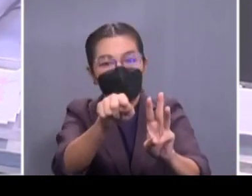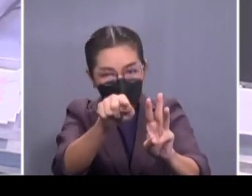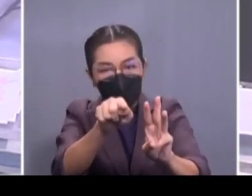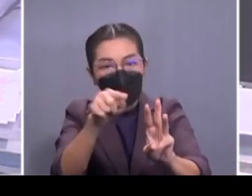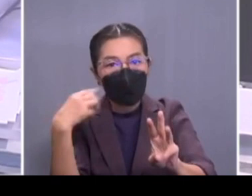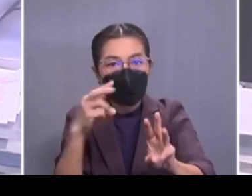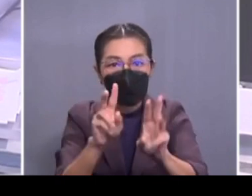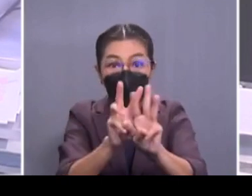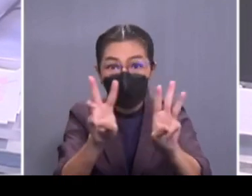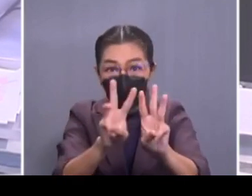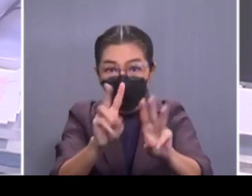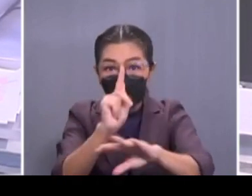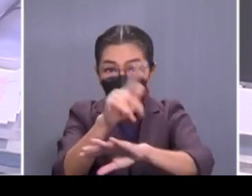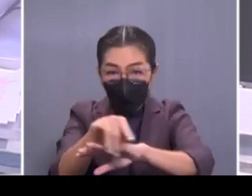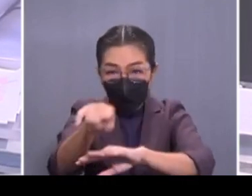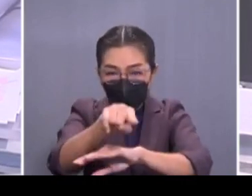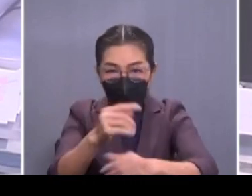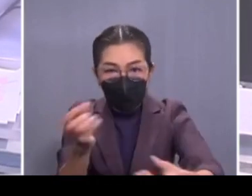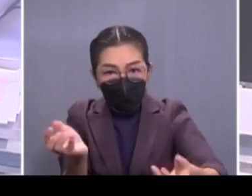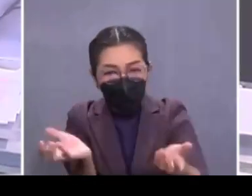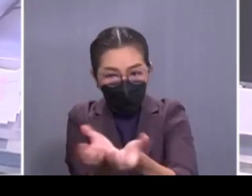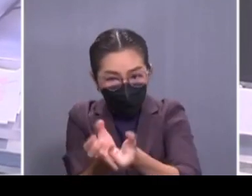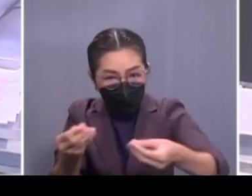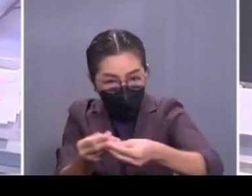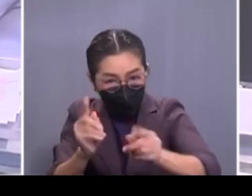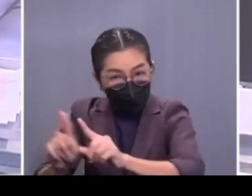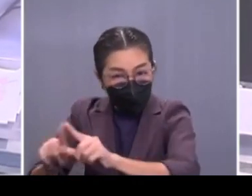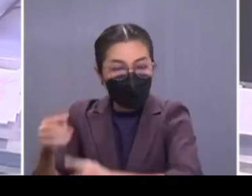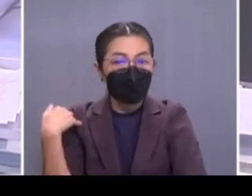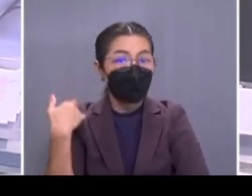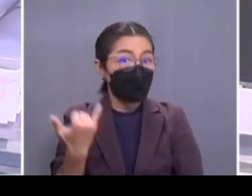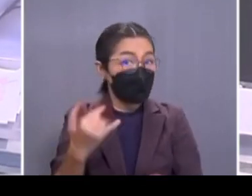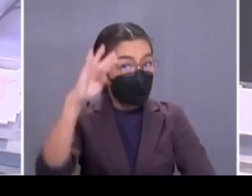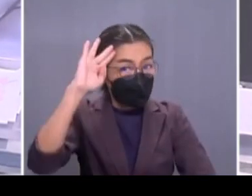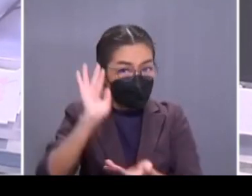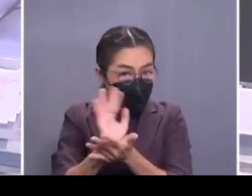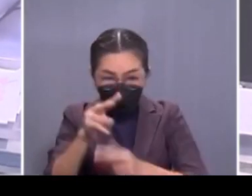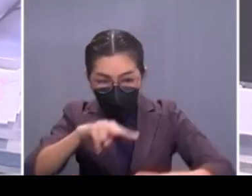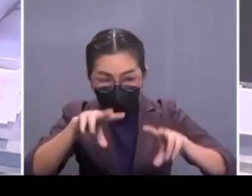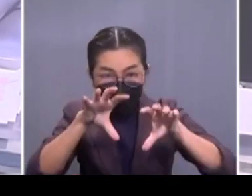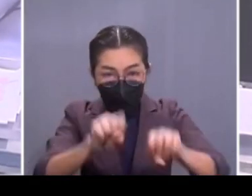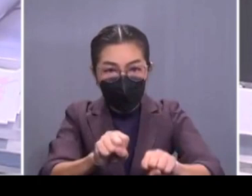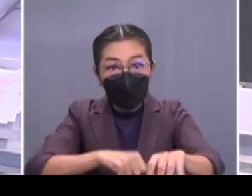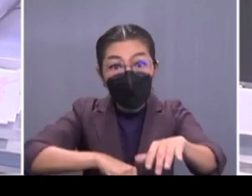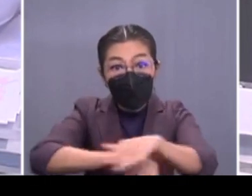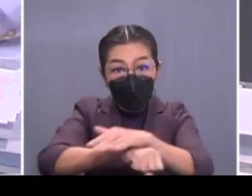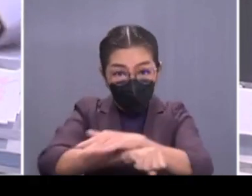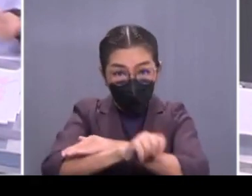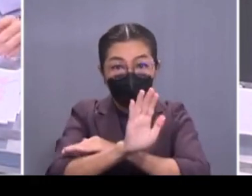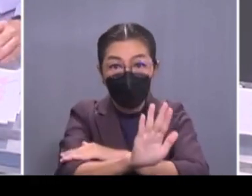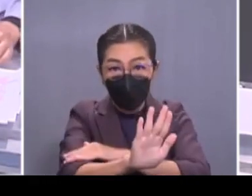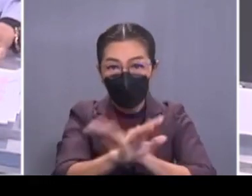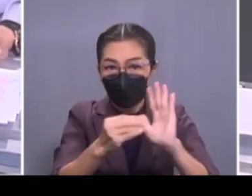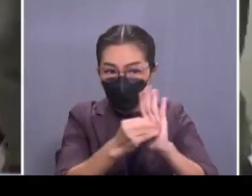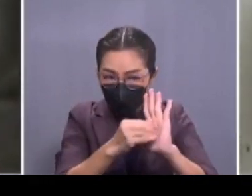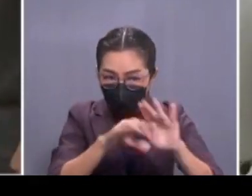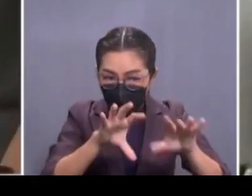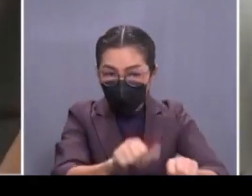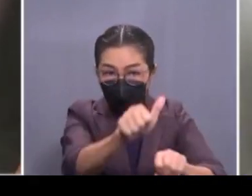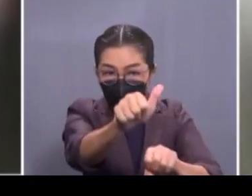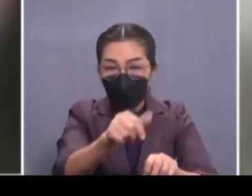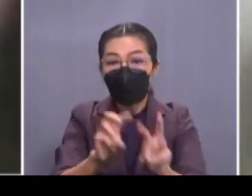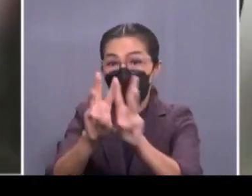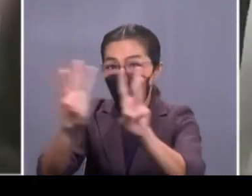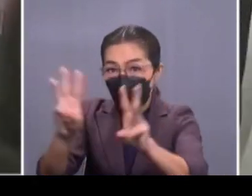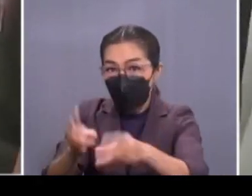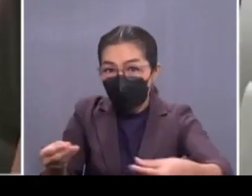แล้วว่าวันนี้ทางตำรวจพีซีทีนอกจากจะไปทลายหวยใต้ดินในพื้นที่กรุงเทพแล้วเว็บพนันออนไลน์ต่างๆก็